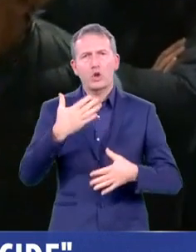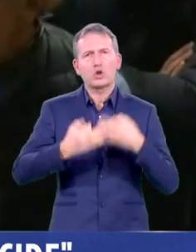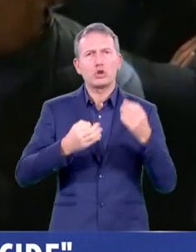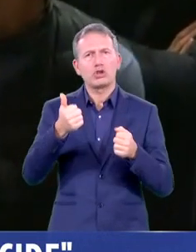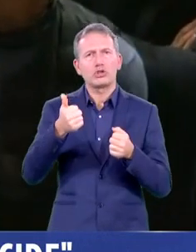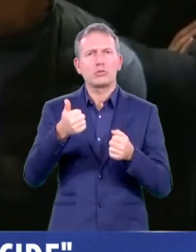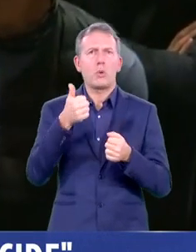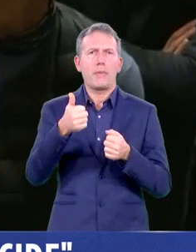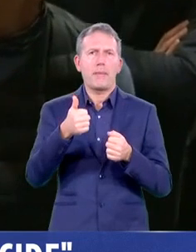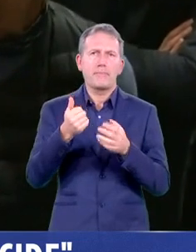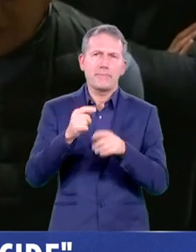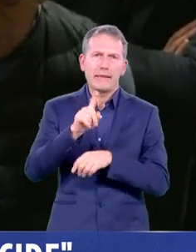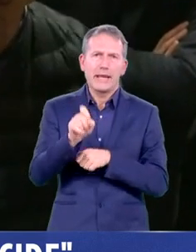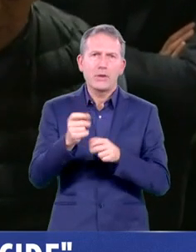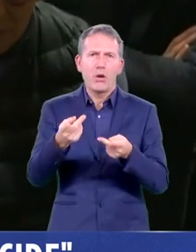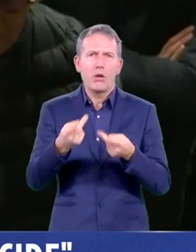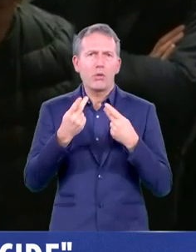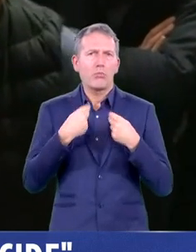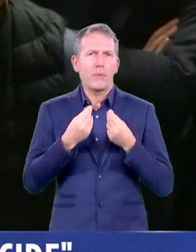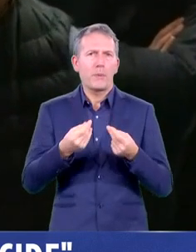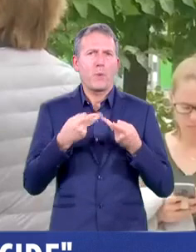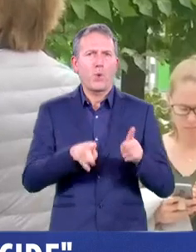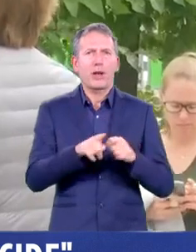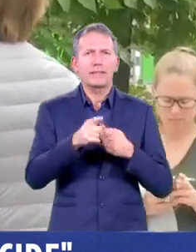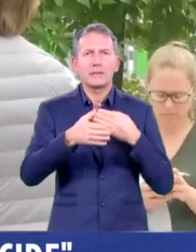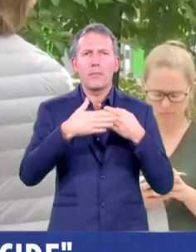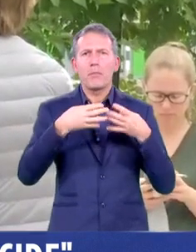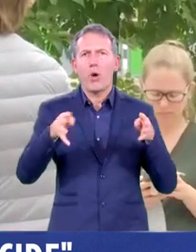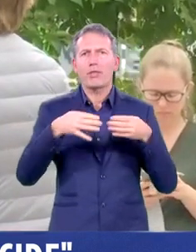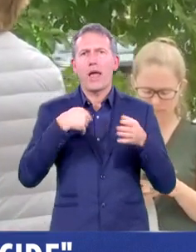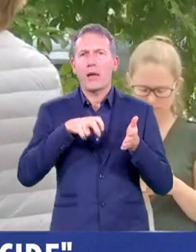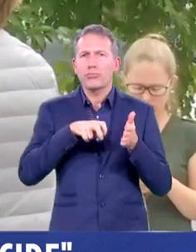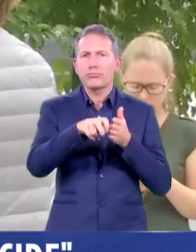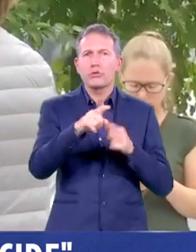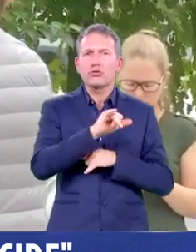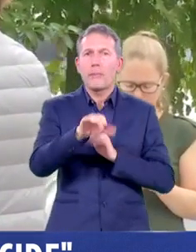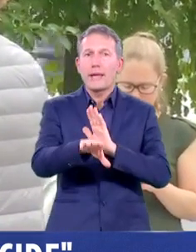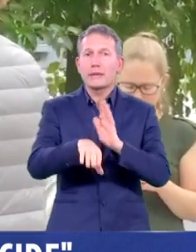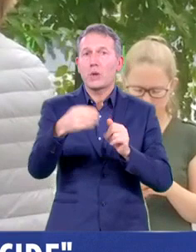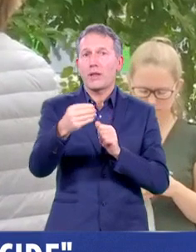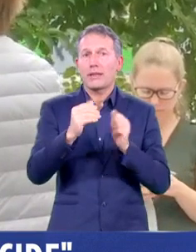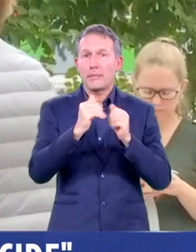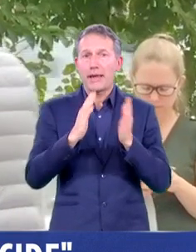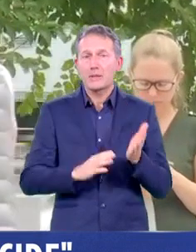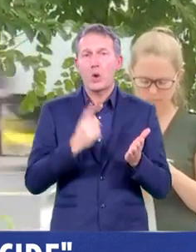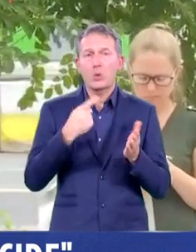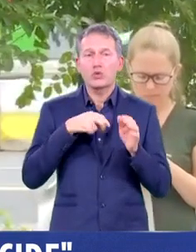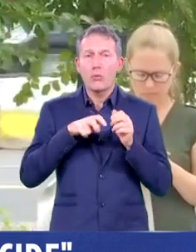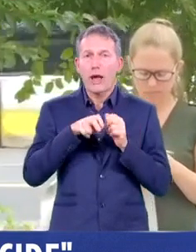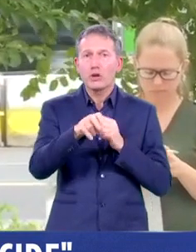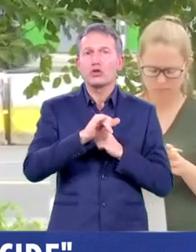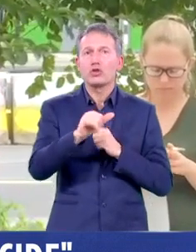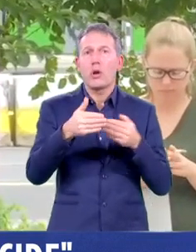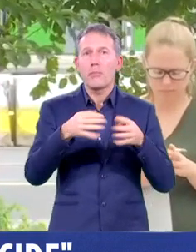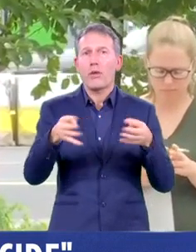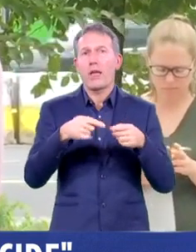juge de me permettre d'aller au portail. Je ne suis jamais sorti de la propriété. J'ai été jusqu'au portail